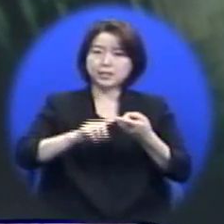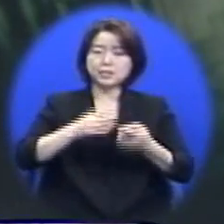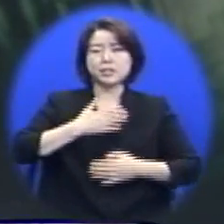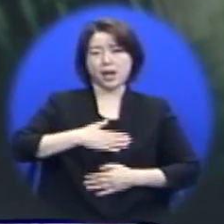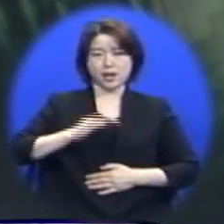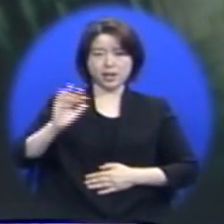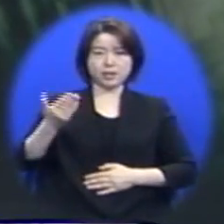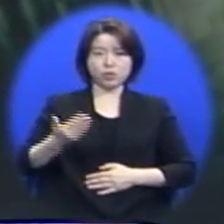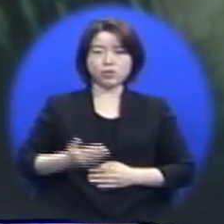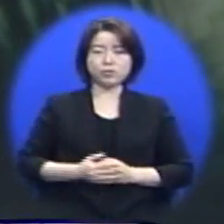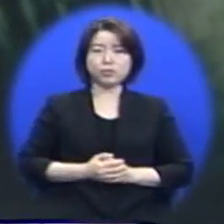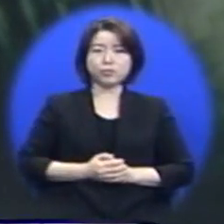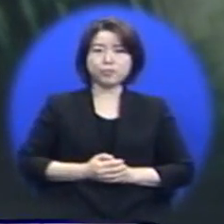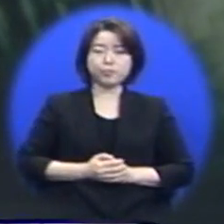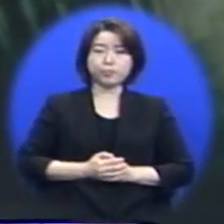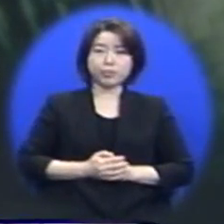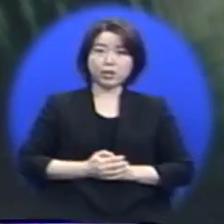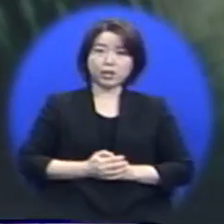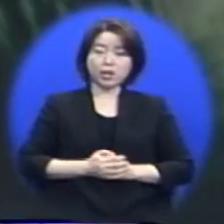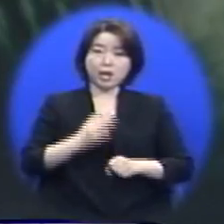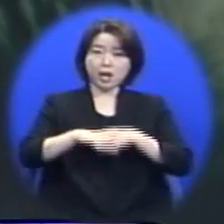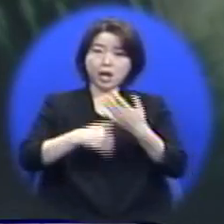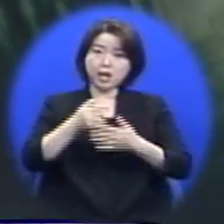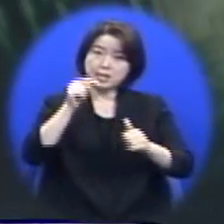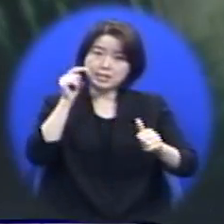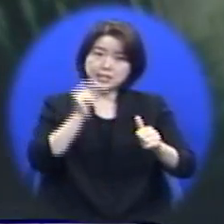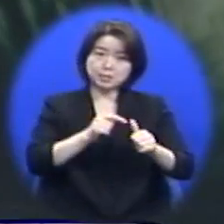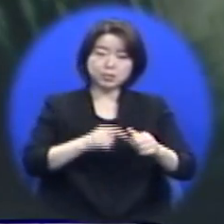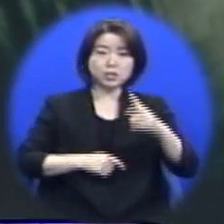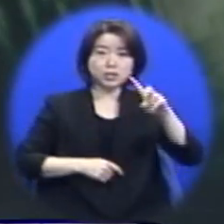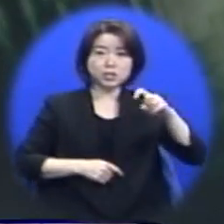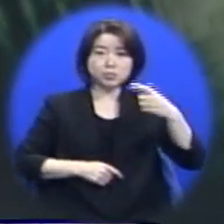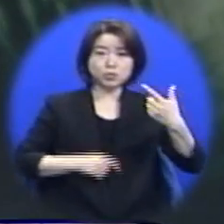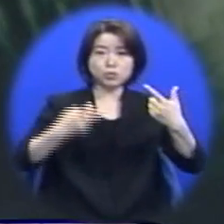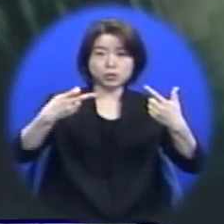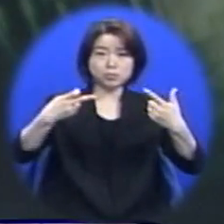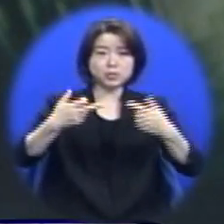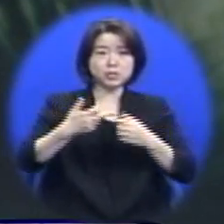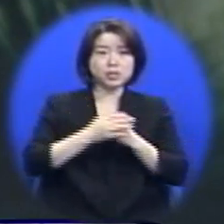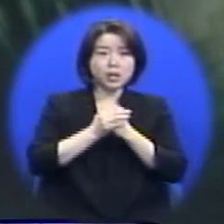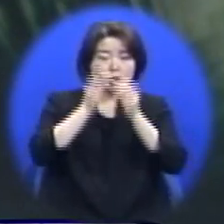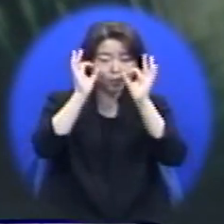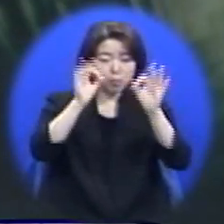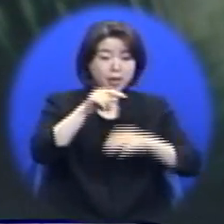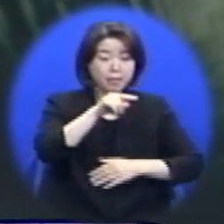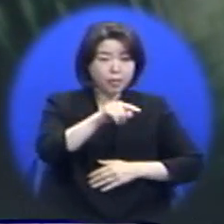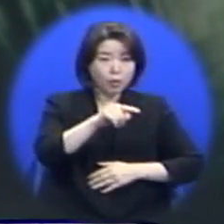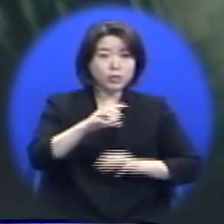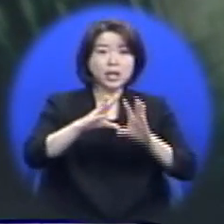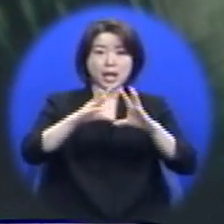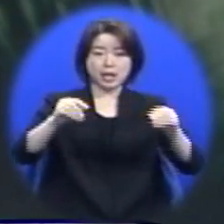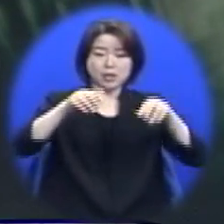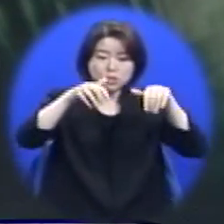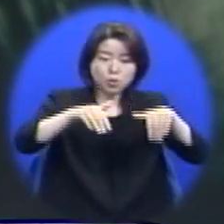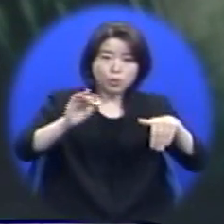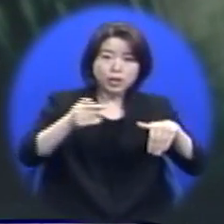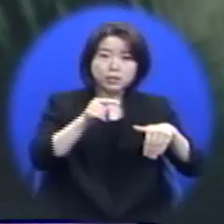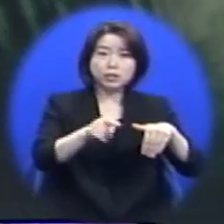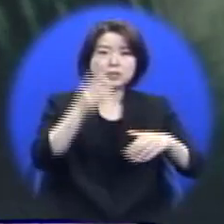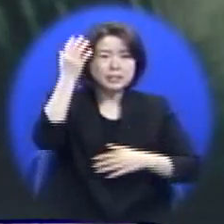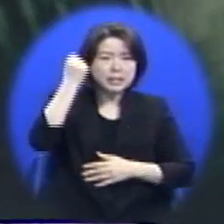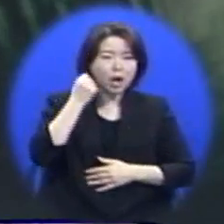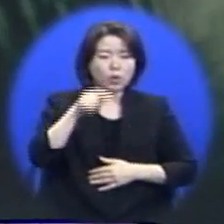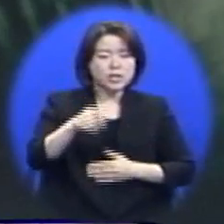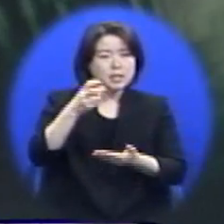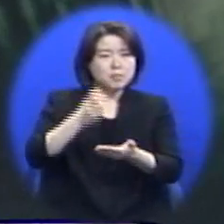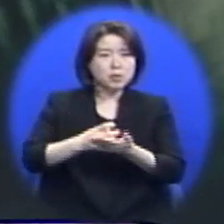됩니다. 신명기 16장 12절에 보면 너는 애굽에서 종되었던 것을 기억하고 이 규례를